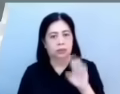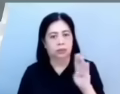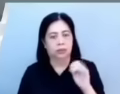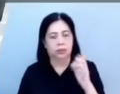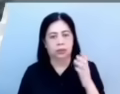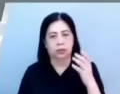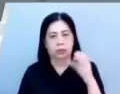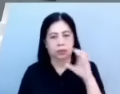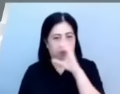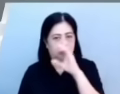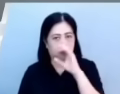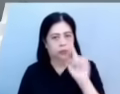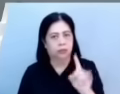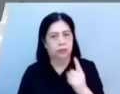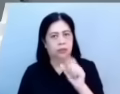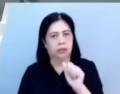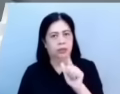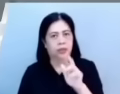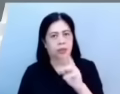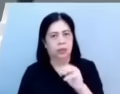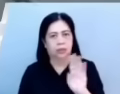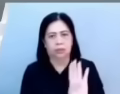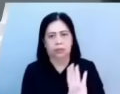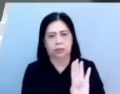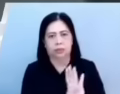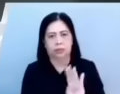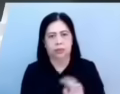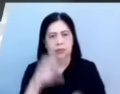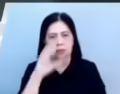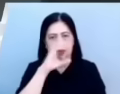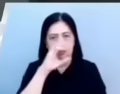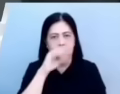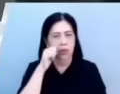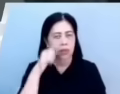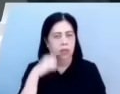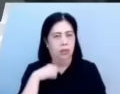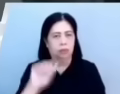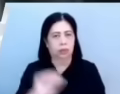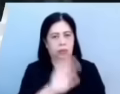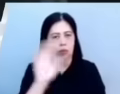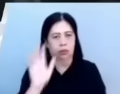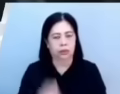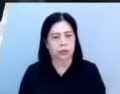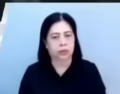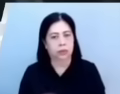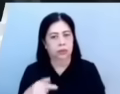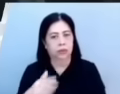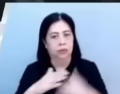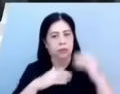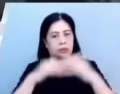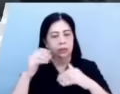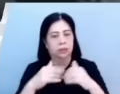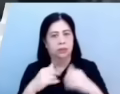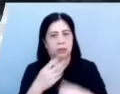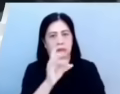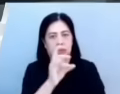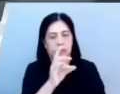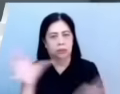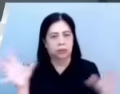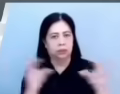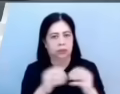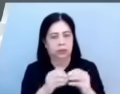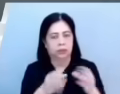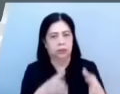alarma ang sunog sa isang establishmento sa Cebu City kahapon ng umaga. 7 istruktura ang nadamay. 6 na pamilya